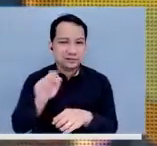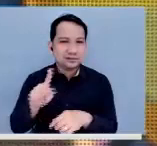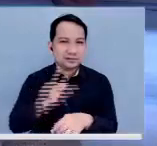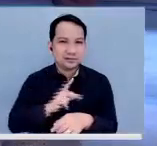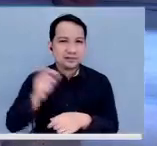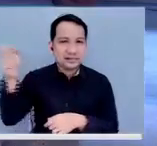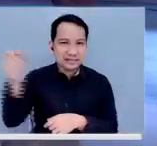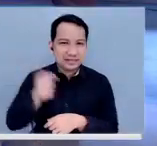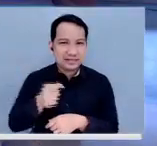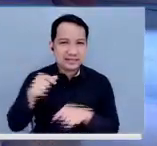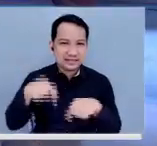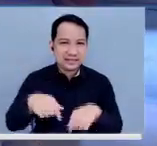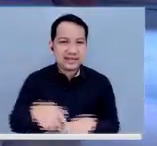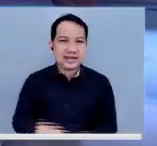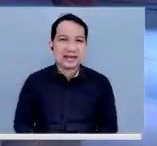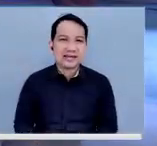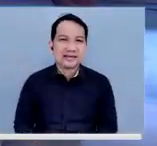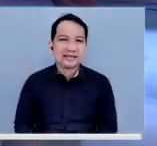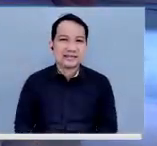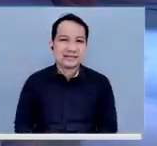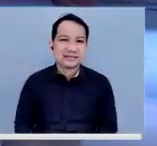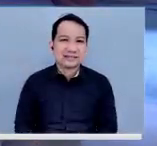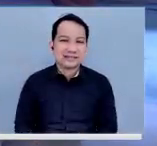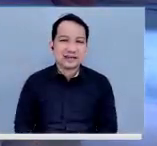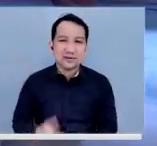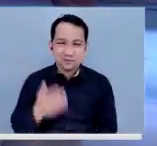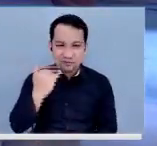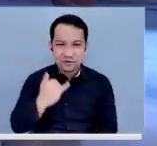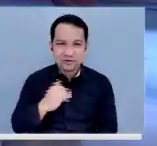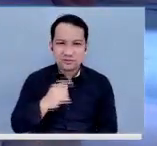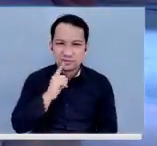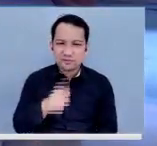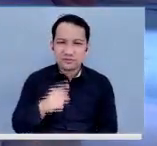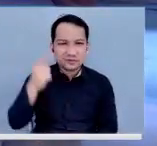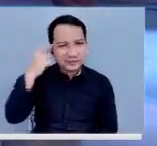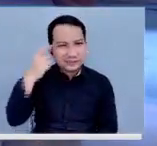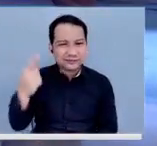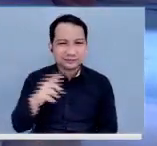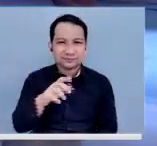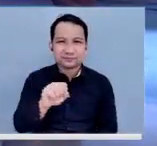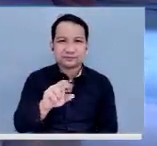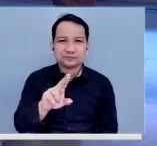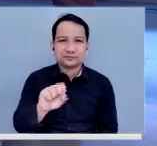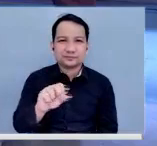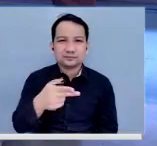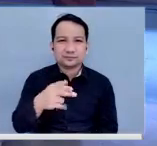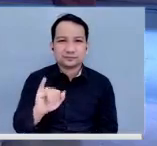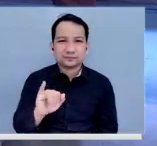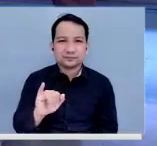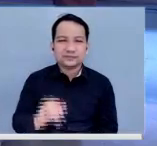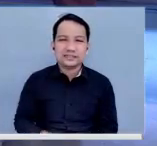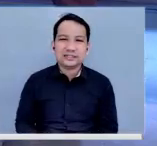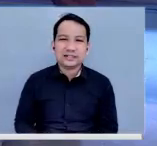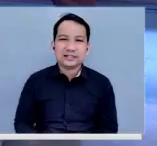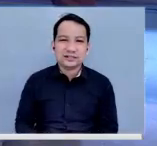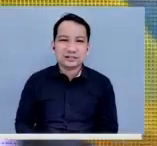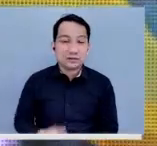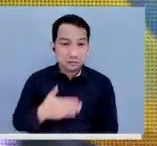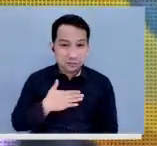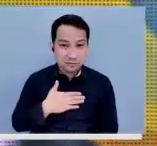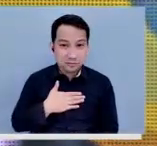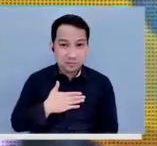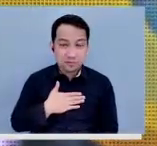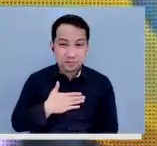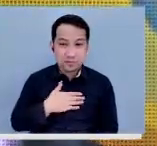sila. Pero Iceland, pero bakit sushi ang naging ano mo, specialty mo? Yes, kasi po, yung wife ko kasi mahilig sa